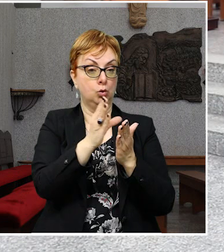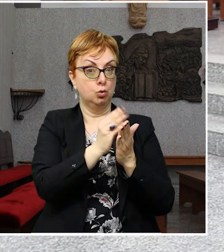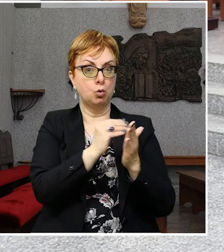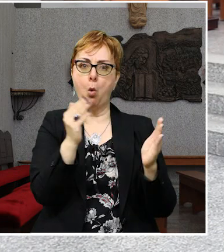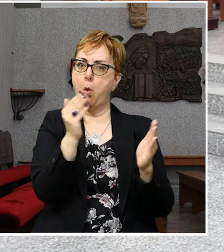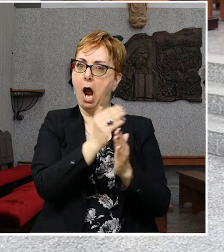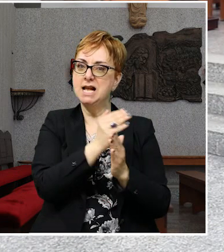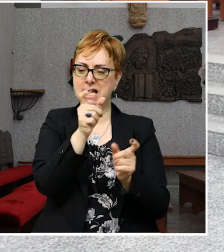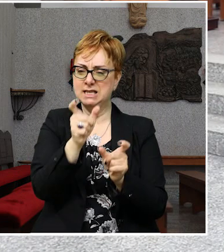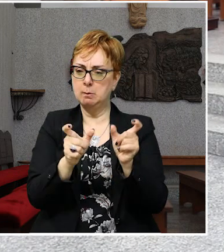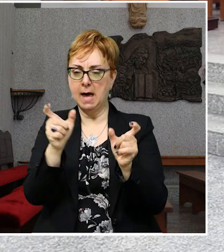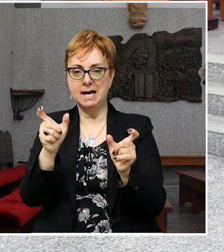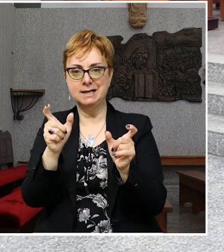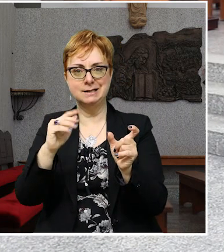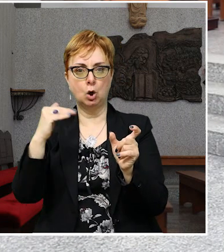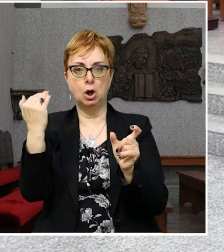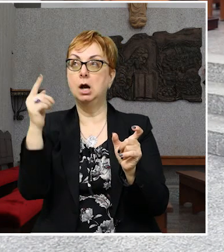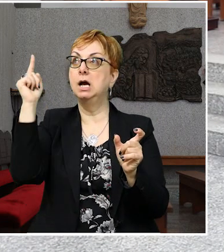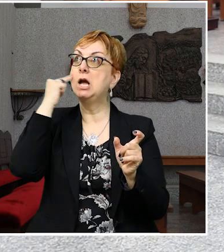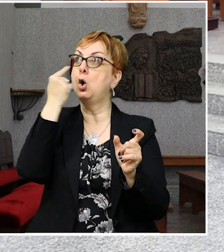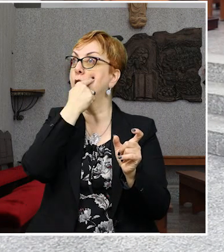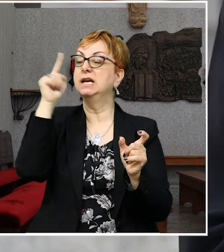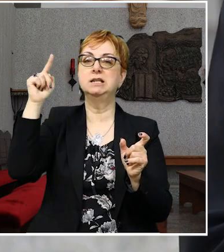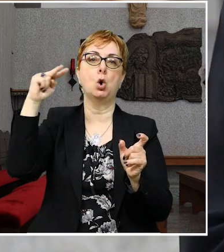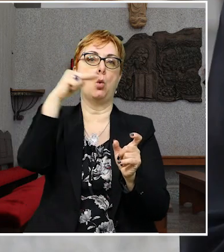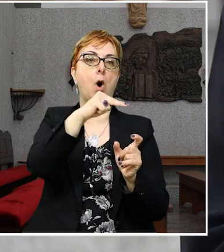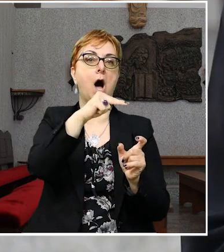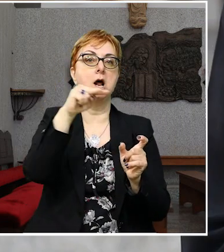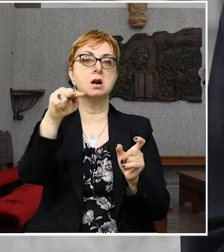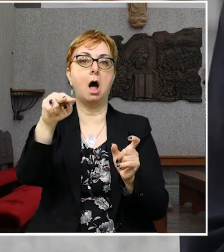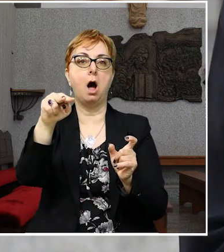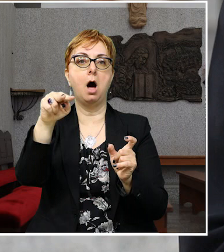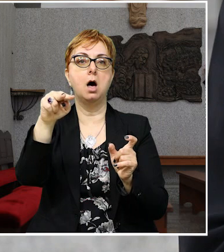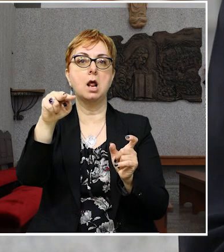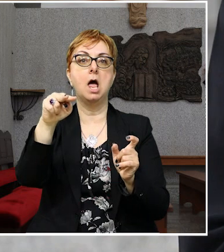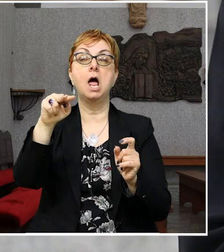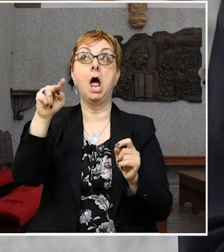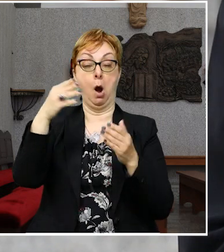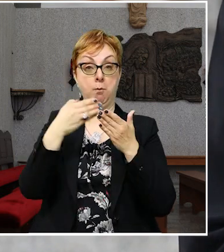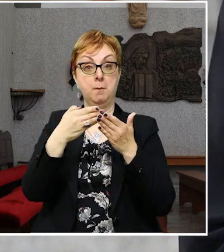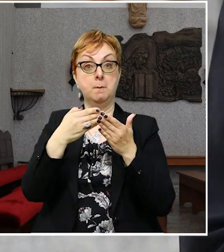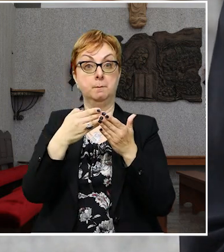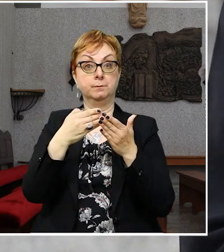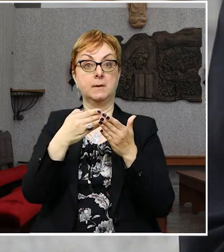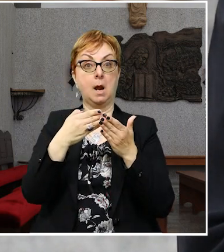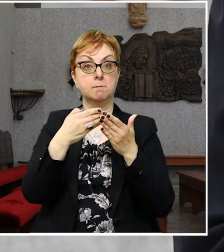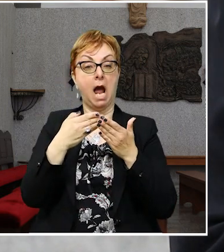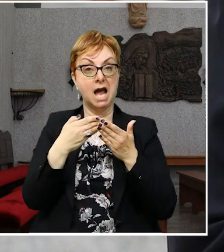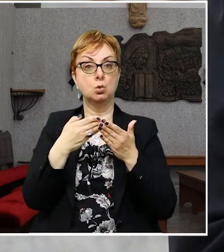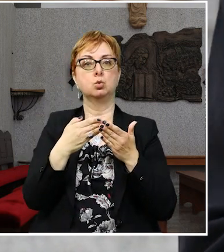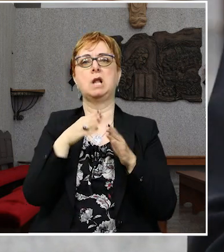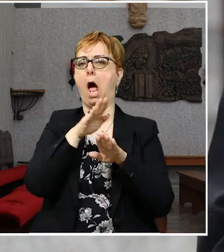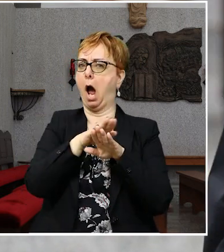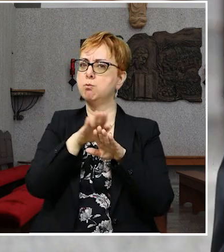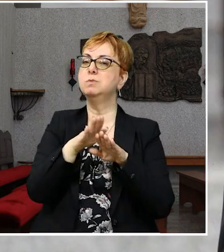Guardare tutti con gli occhi di Dio. La preghiera a questo mi abitua, a questo